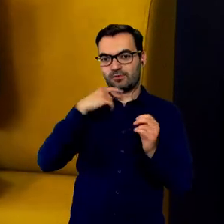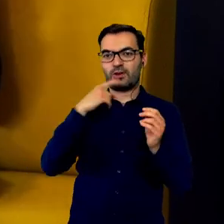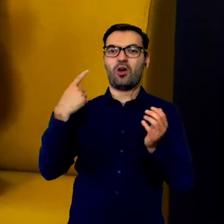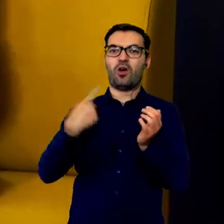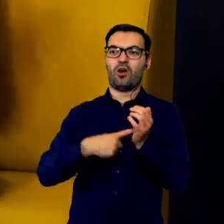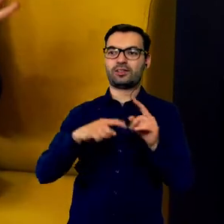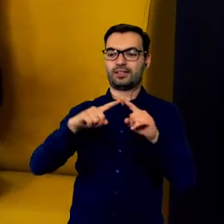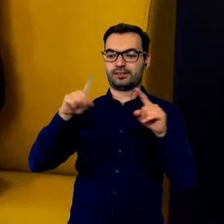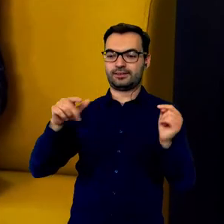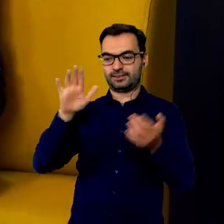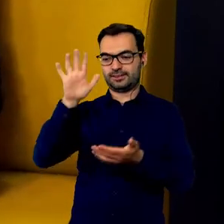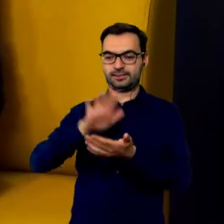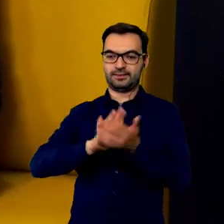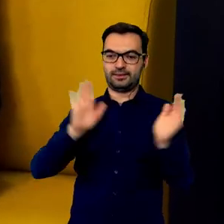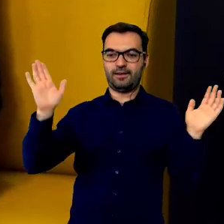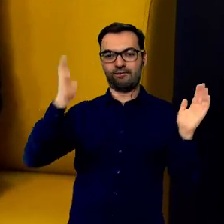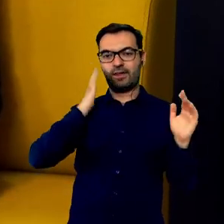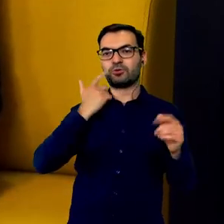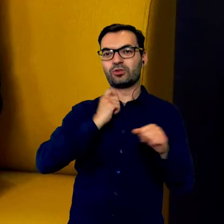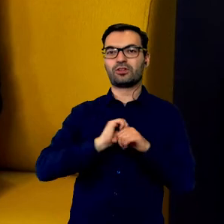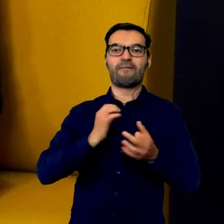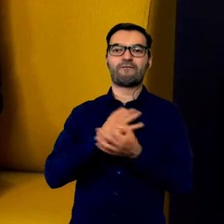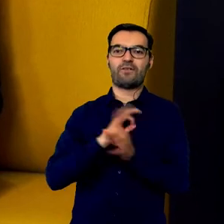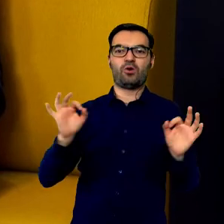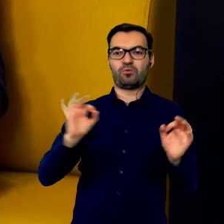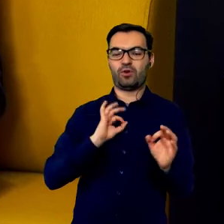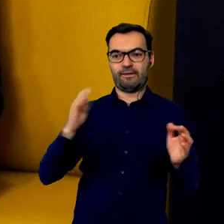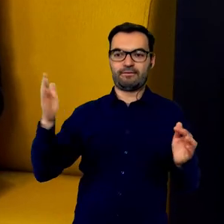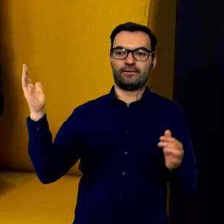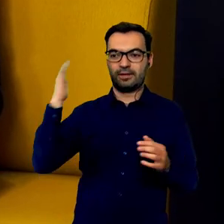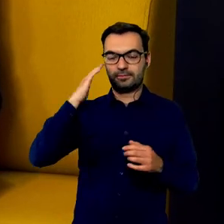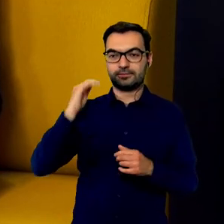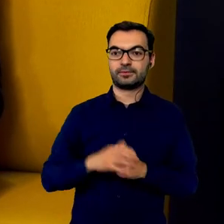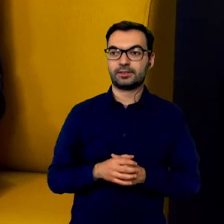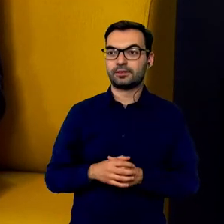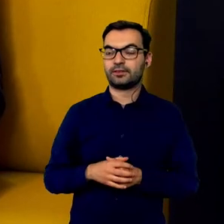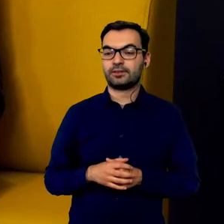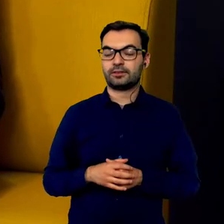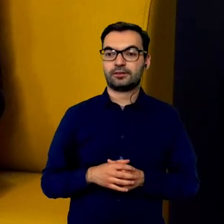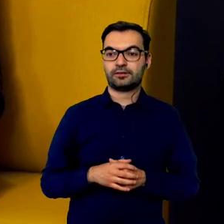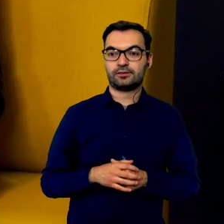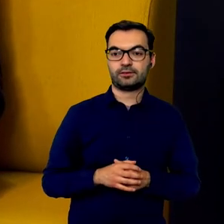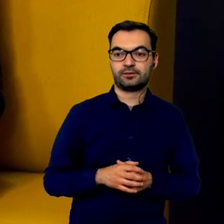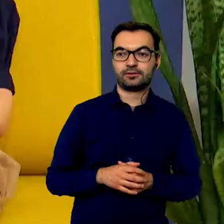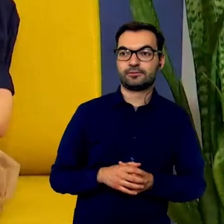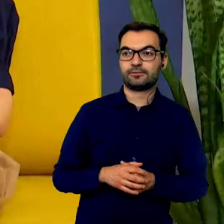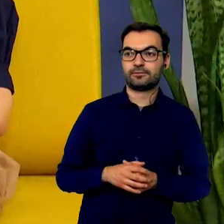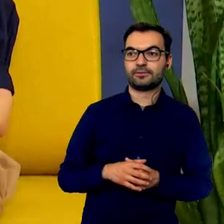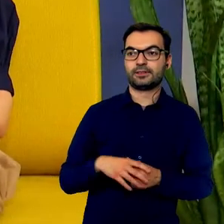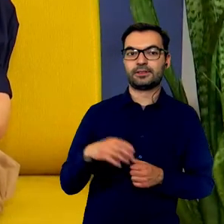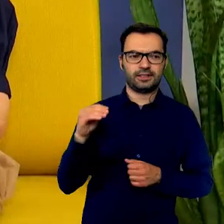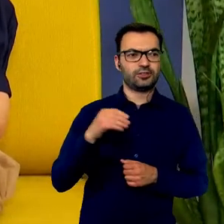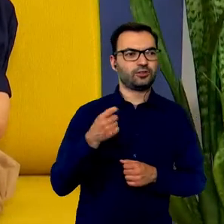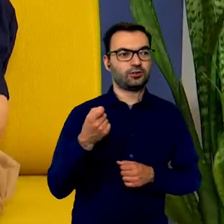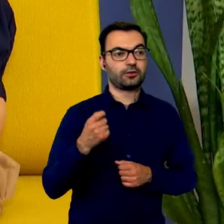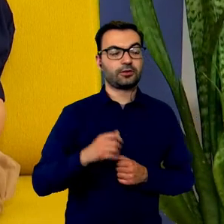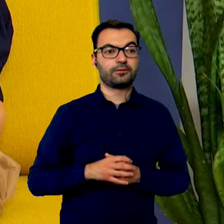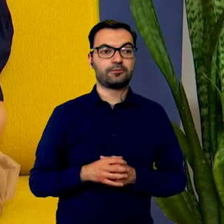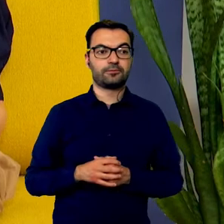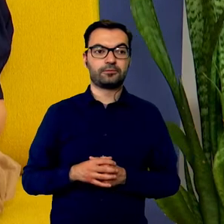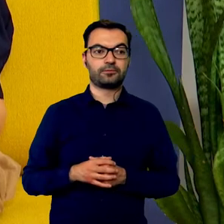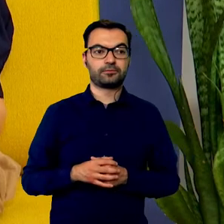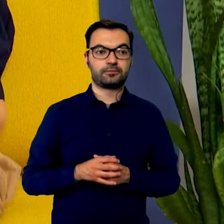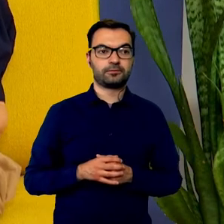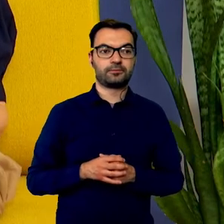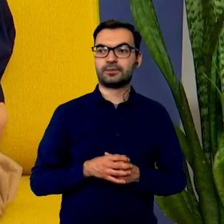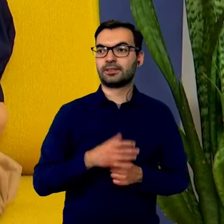ostatnia kartka, klaps, wiem, czym jest moja wolność. Ale na to mam nadzieję. Właśnie, że jeszcze to trochę potrwa.